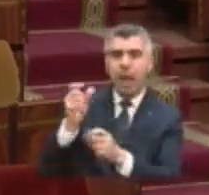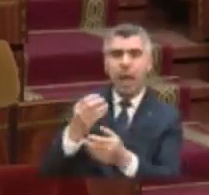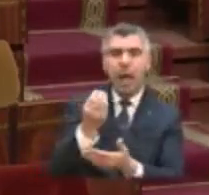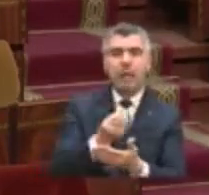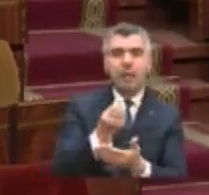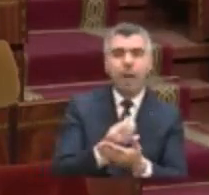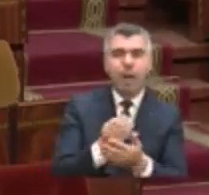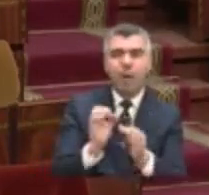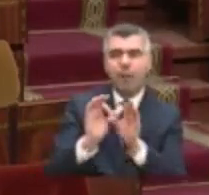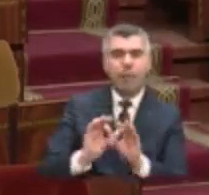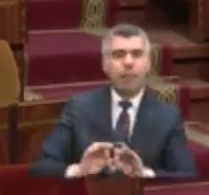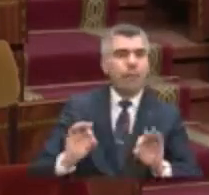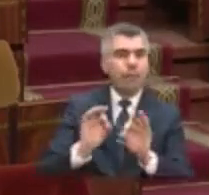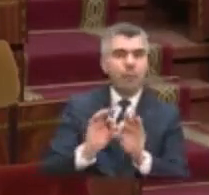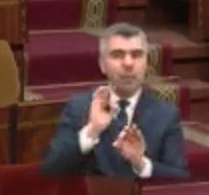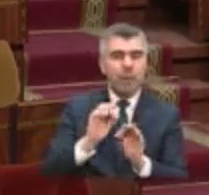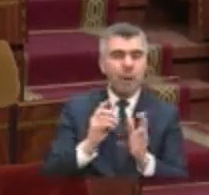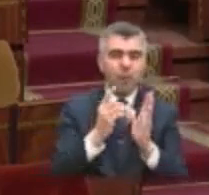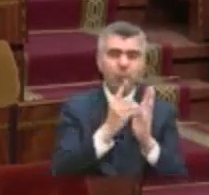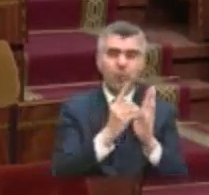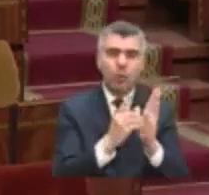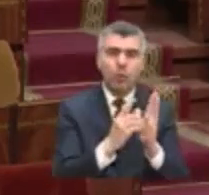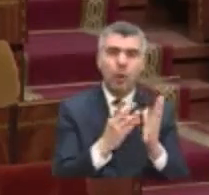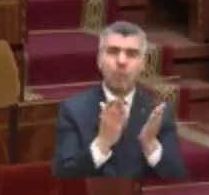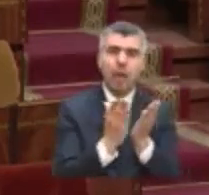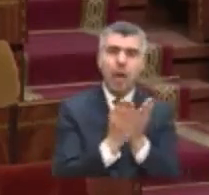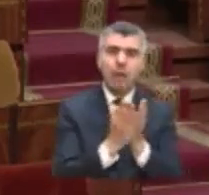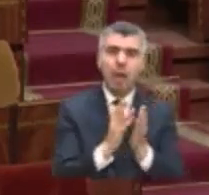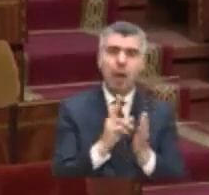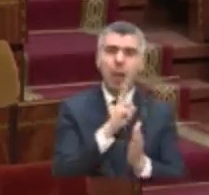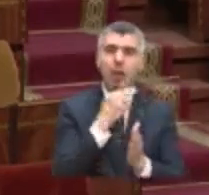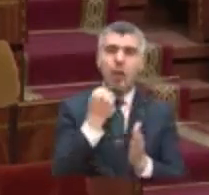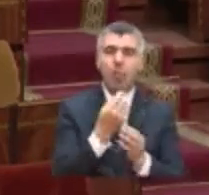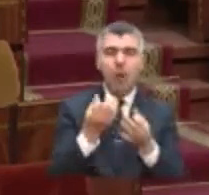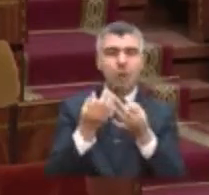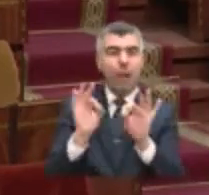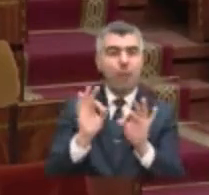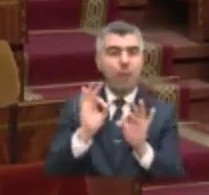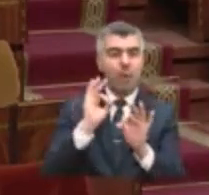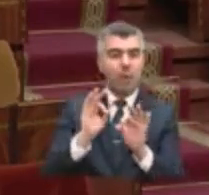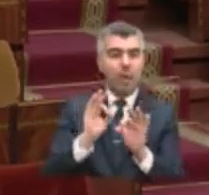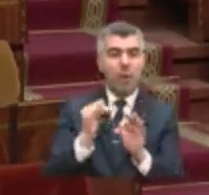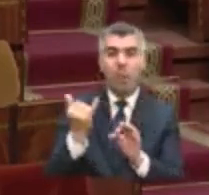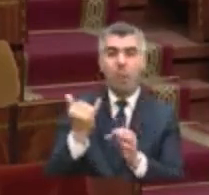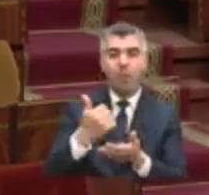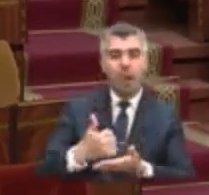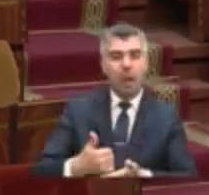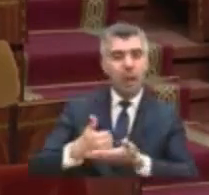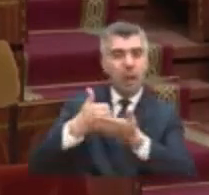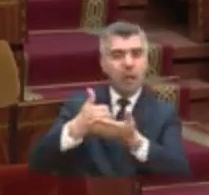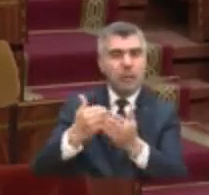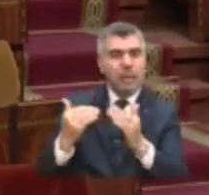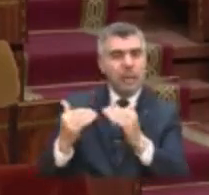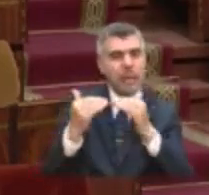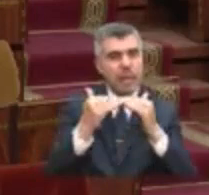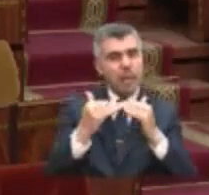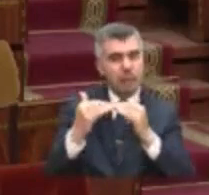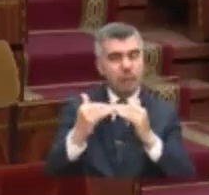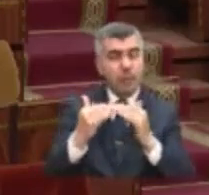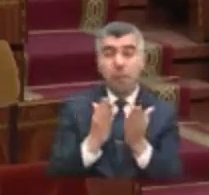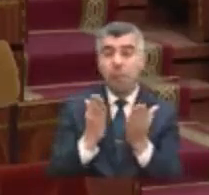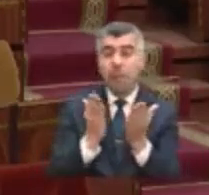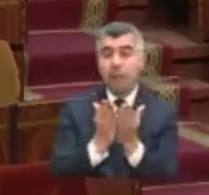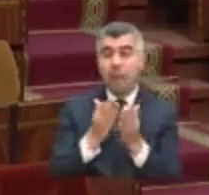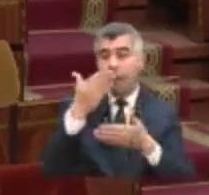بحقهم الإنساني والدستوري في مدرسة عمومية مجانية ذات جودة كتحقق لهم الإنصاف؟ المدرسة المغربية